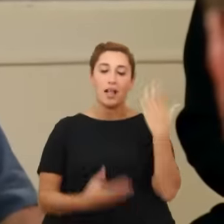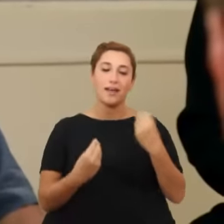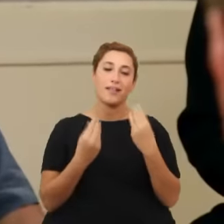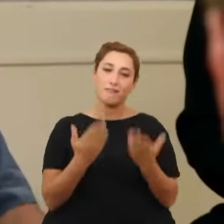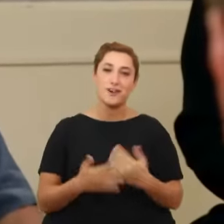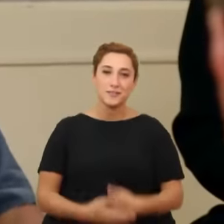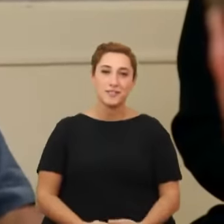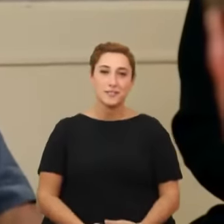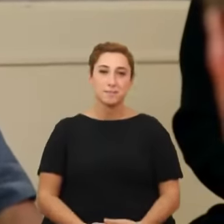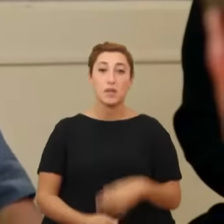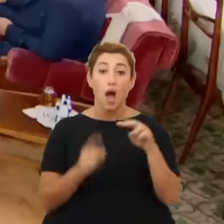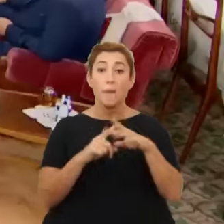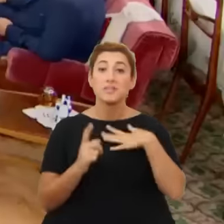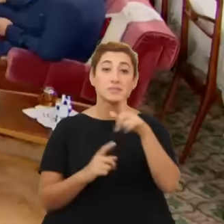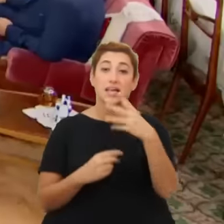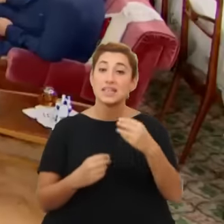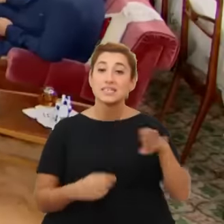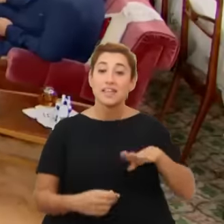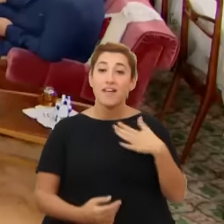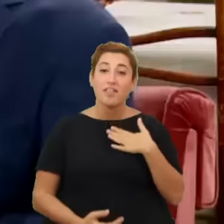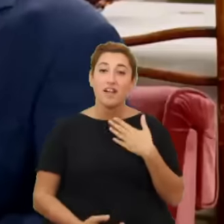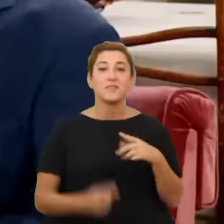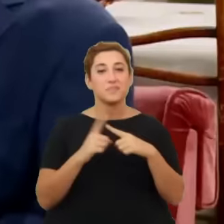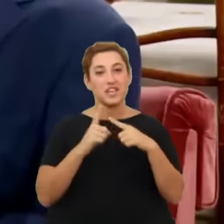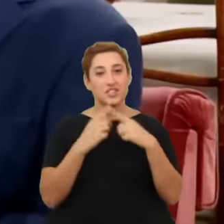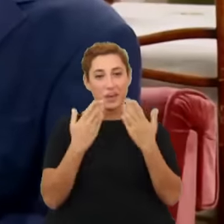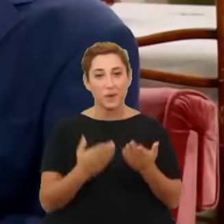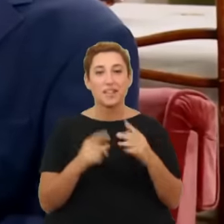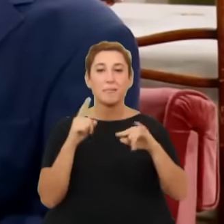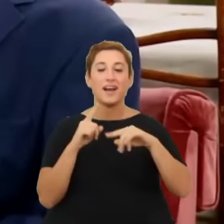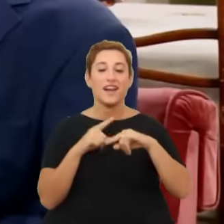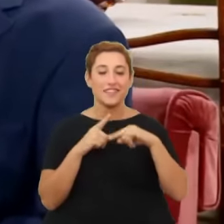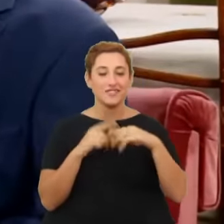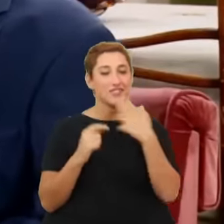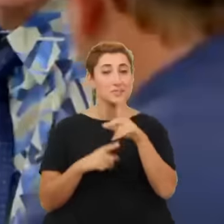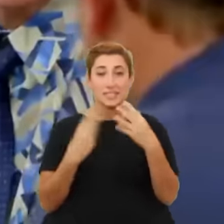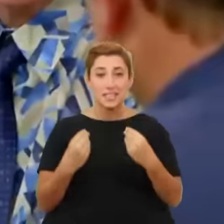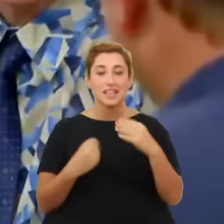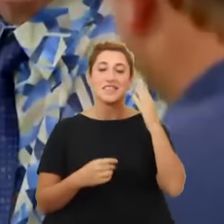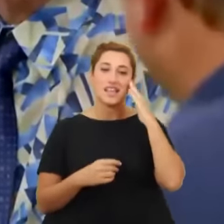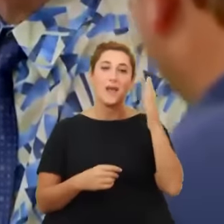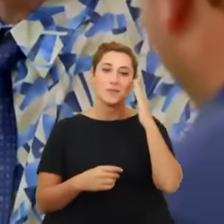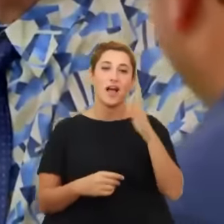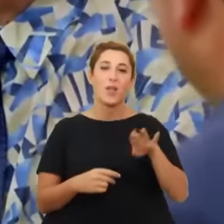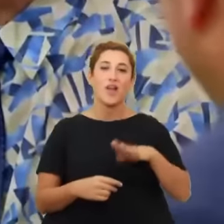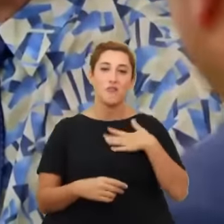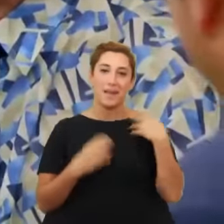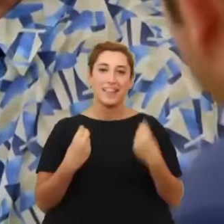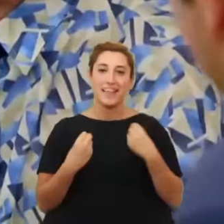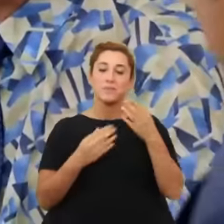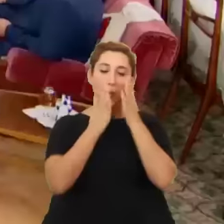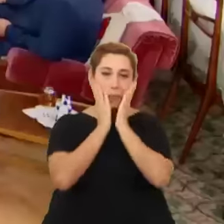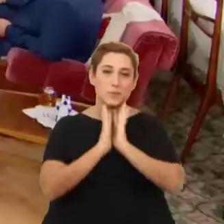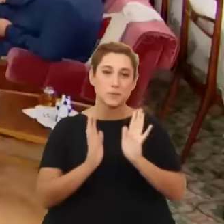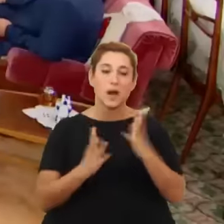iyilik versin. Ahmetciğim sen nasılsın evladım? Teşekkür ederim Hatice teyzeciğim. Siz nasılsınız? Sağ ol yavrum. Ben de iyiyim